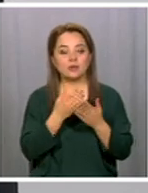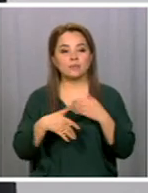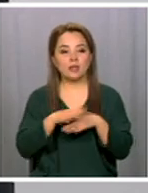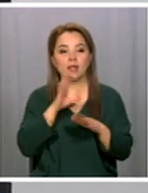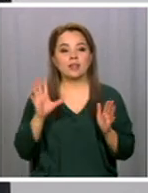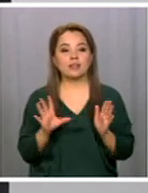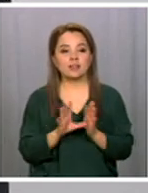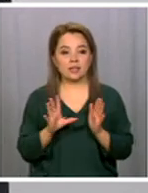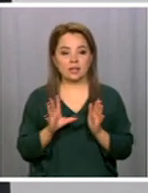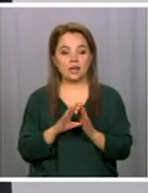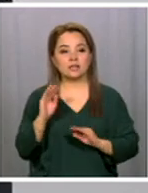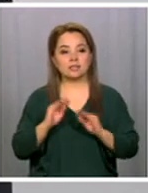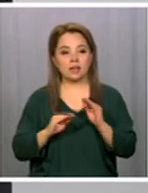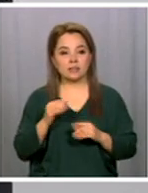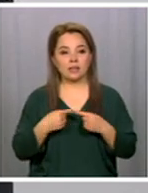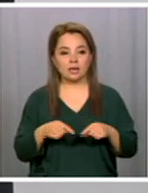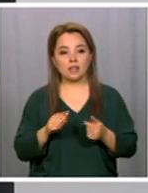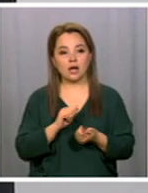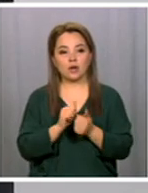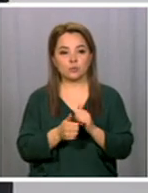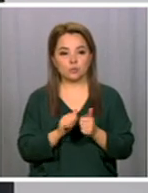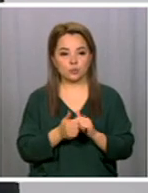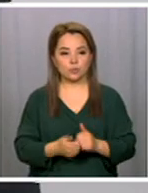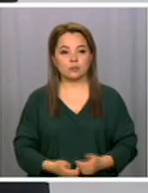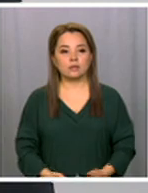энергия мен заттардың ауысуы.